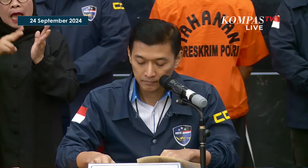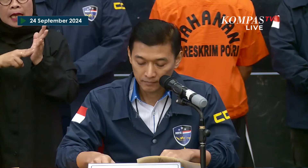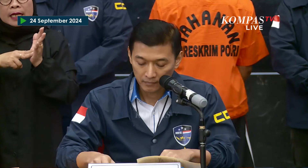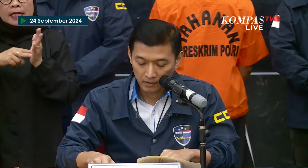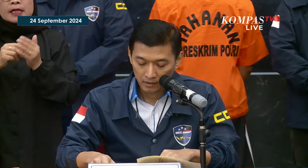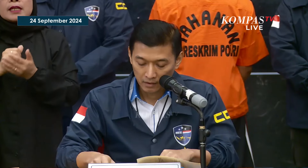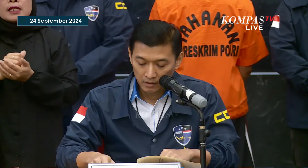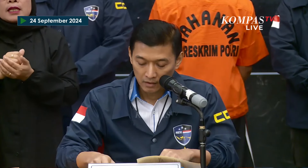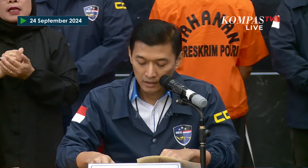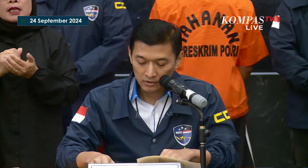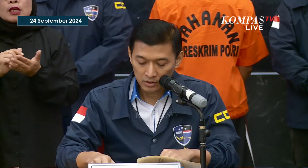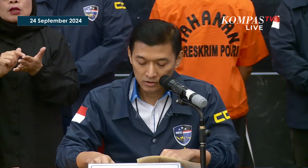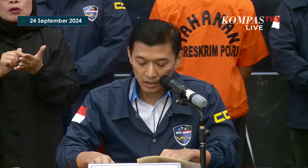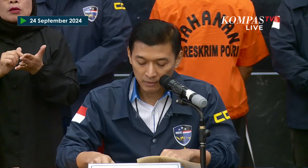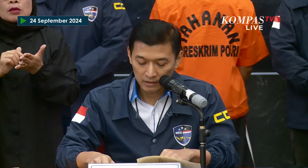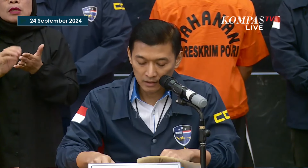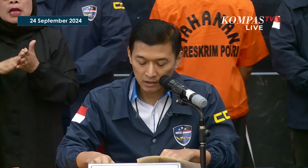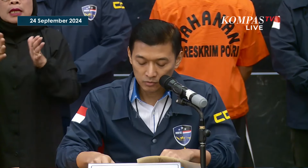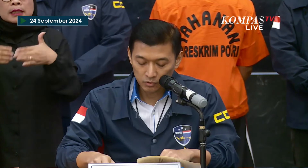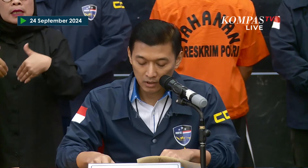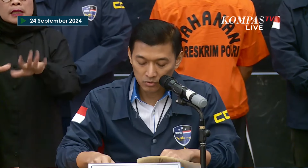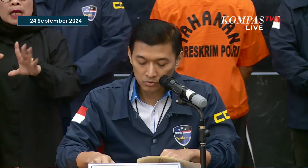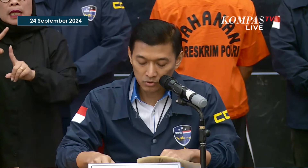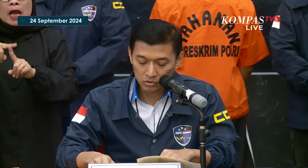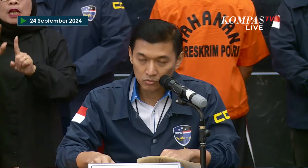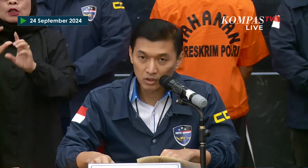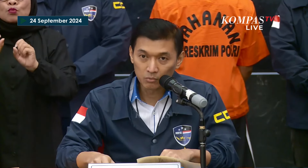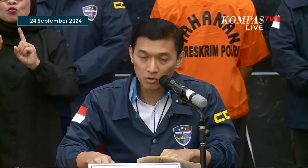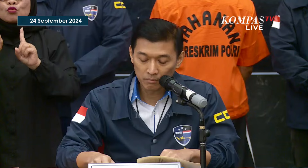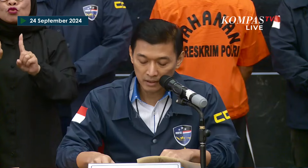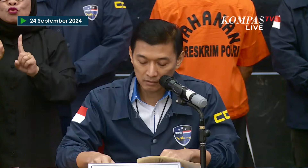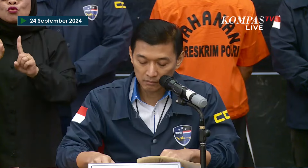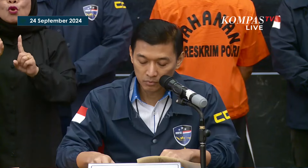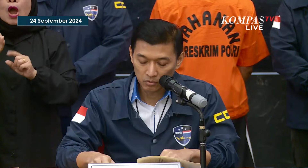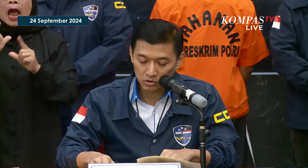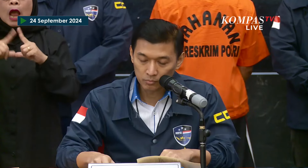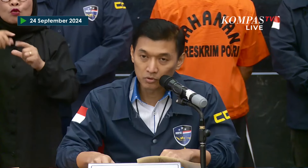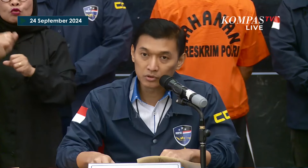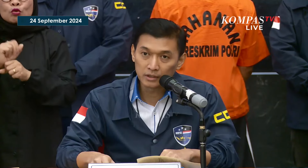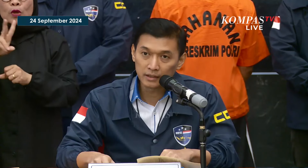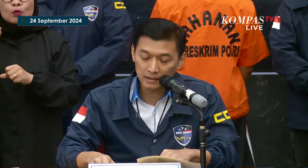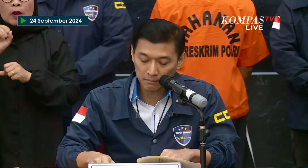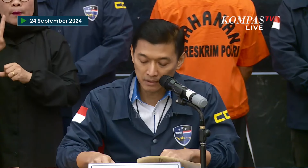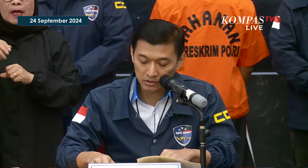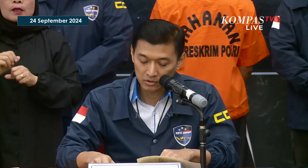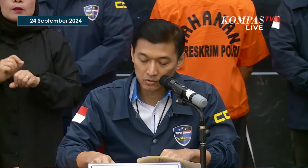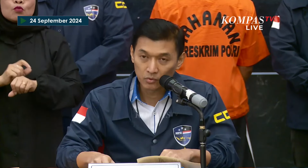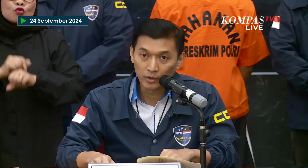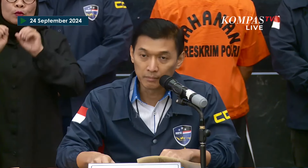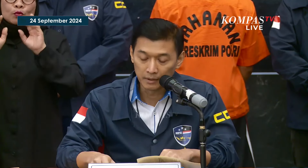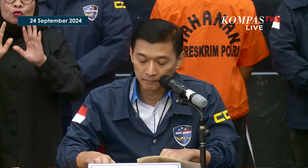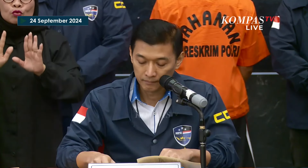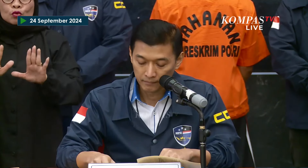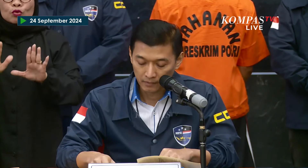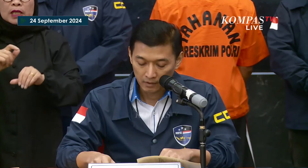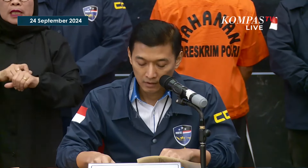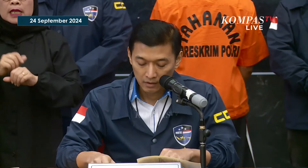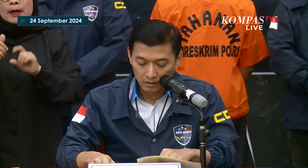https://1data.asn.bkn.go.id dan selesai pada tanggal 10 Agustus 2024 pukul 10.16